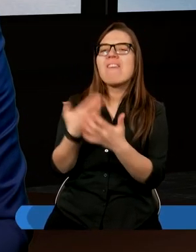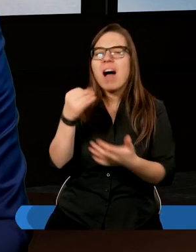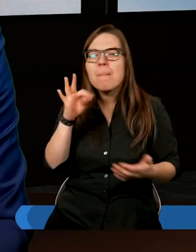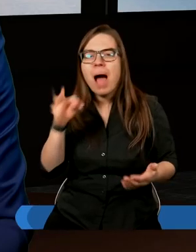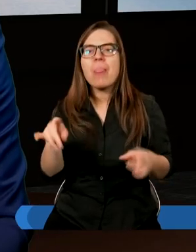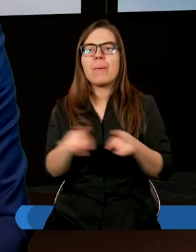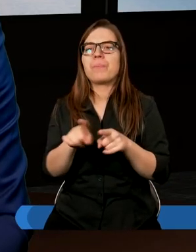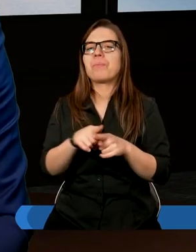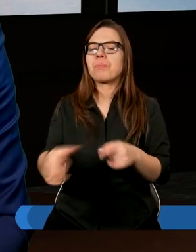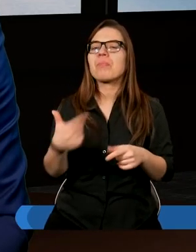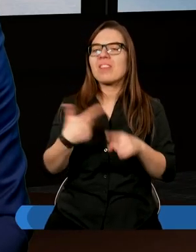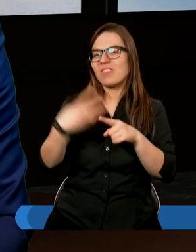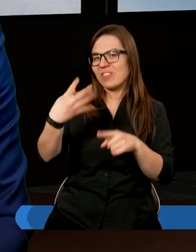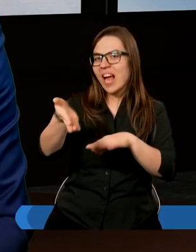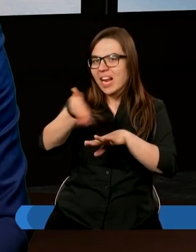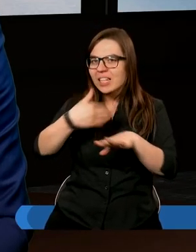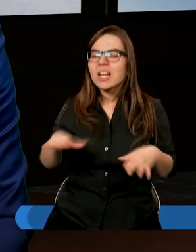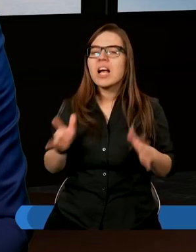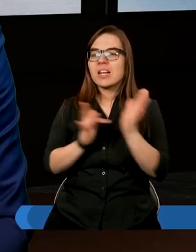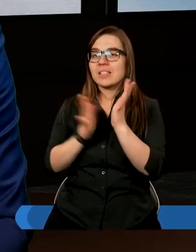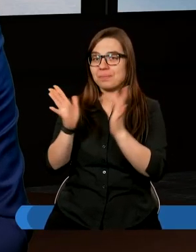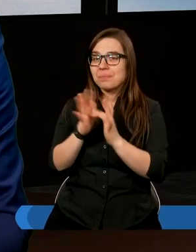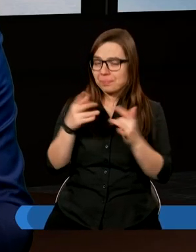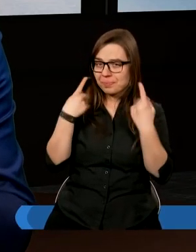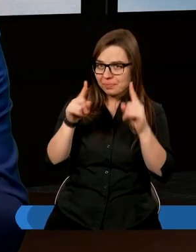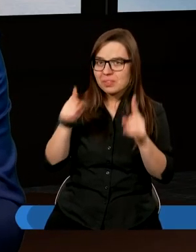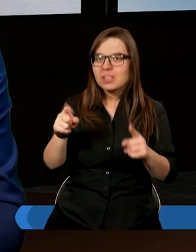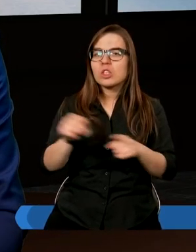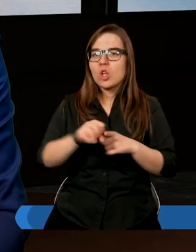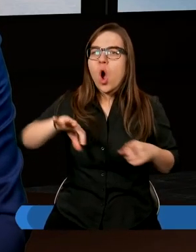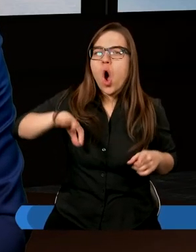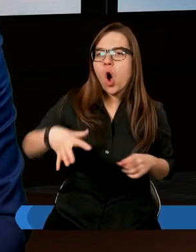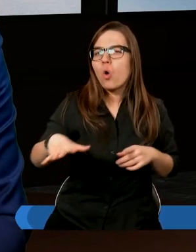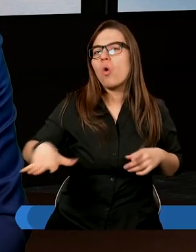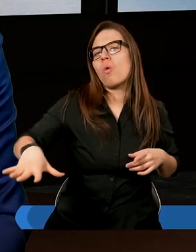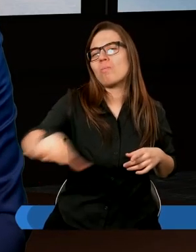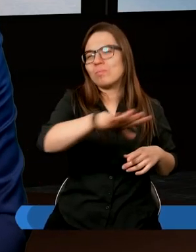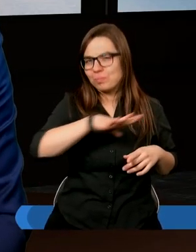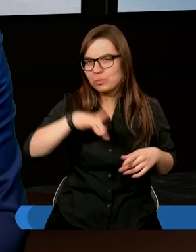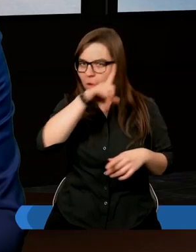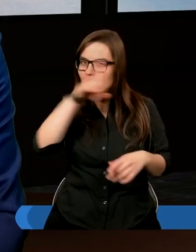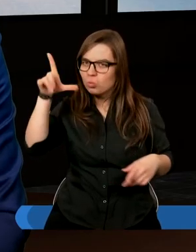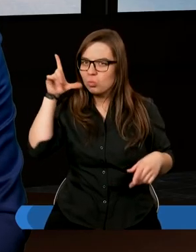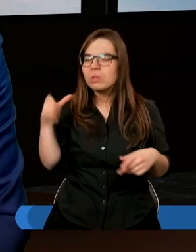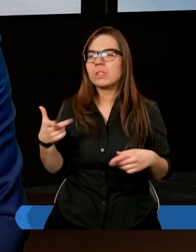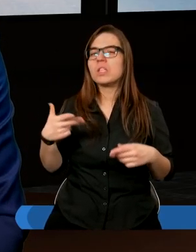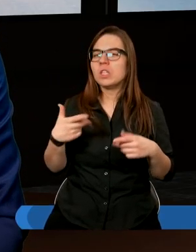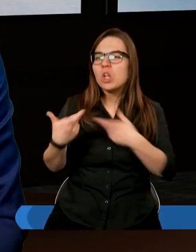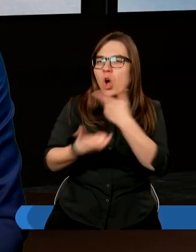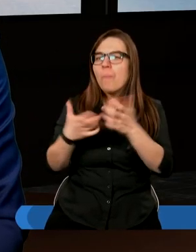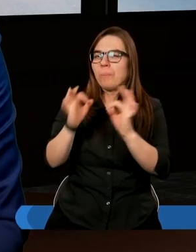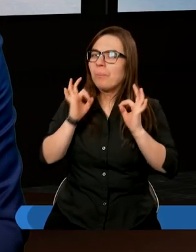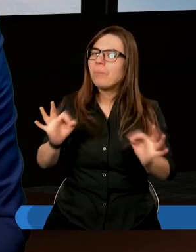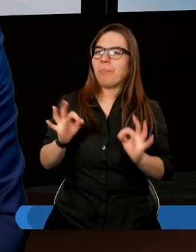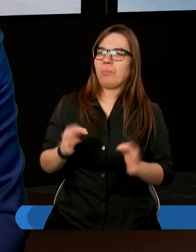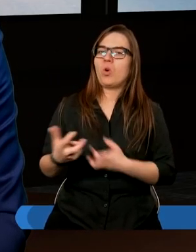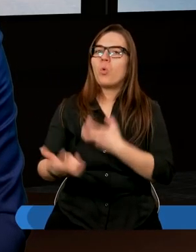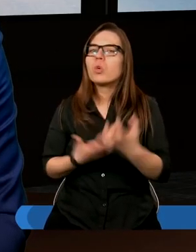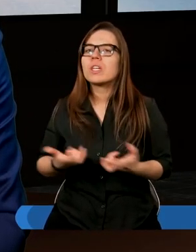chyba rozdział, kiedy Jezus się zwraca do grupy ludzi, którzy właśnie robili dobre uczynki